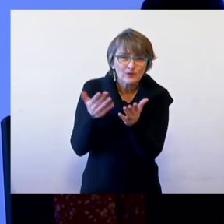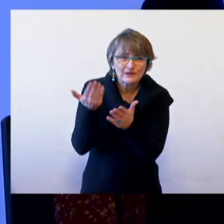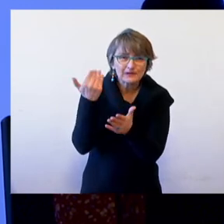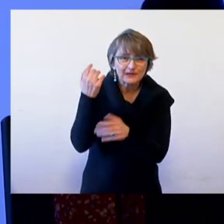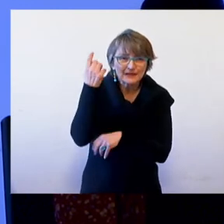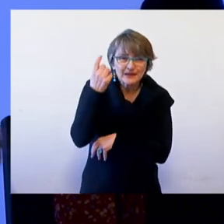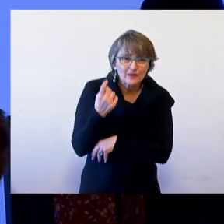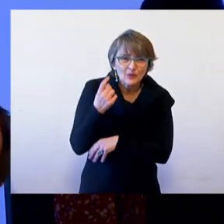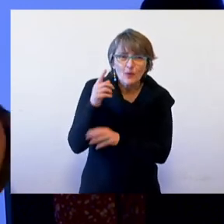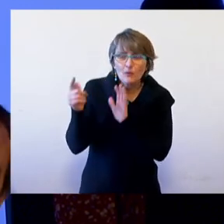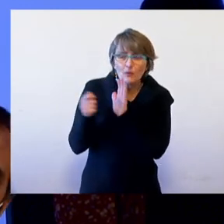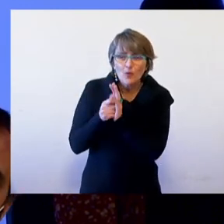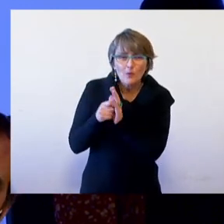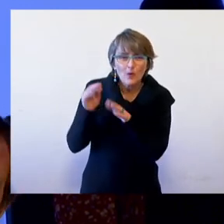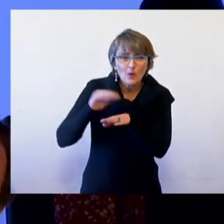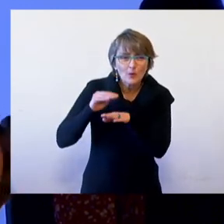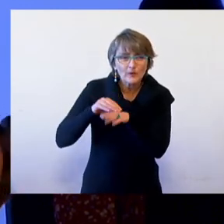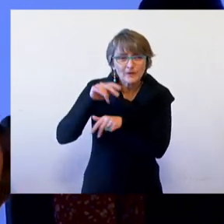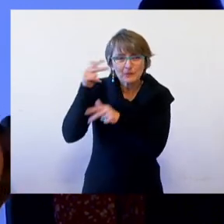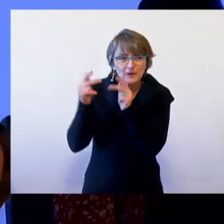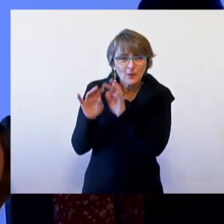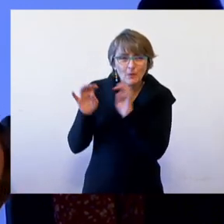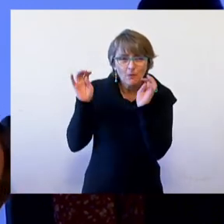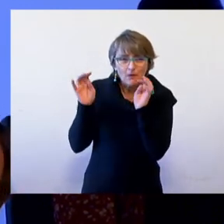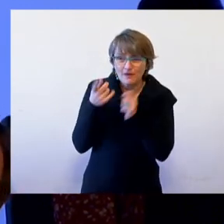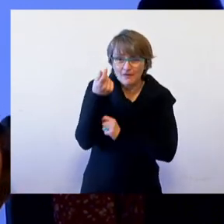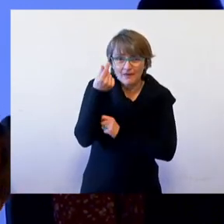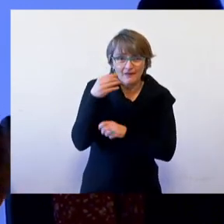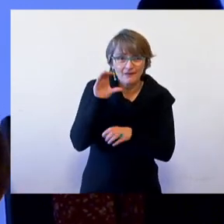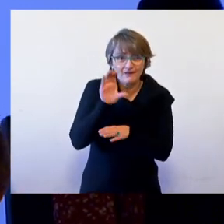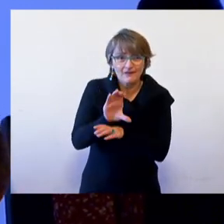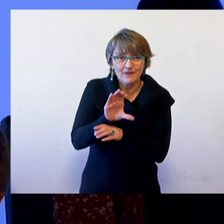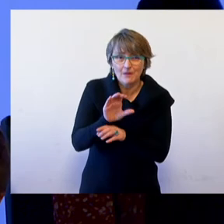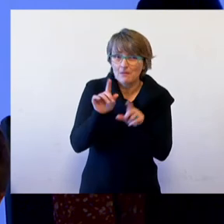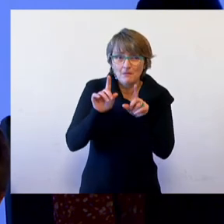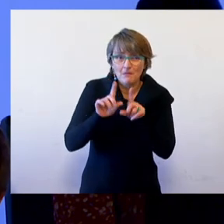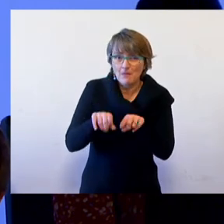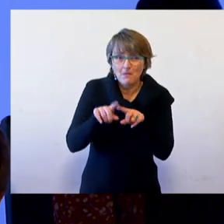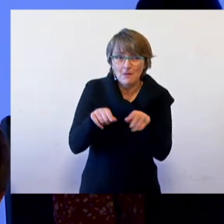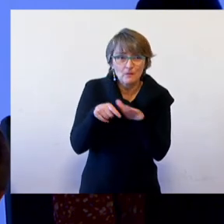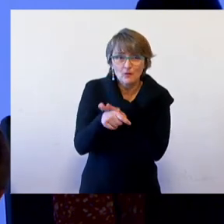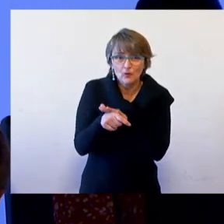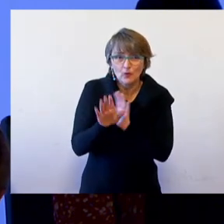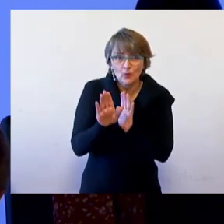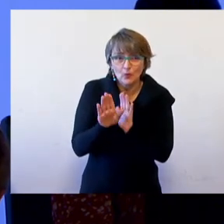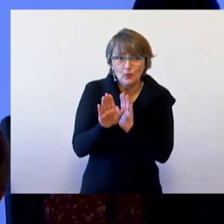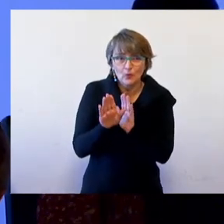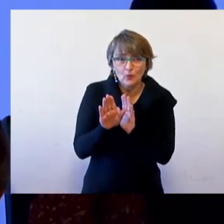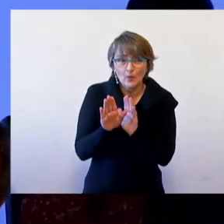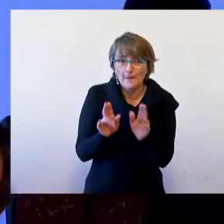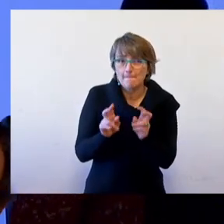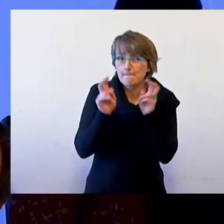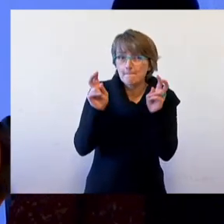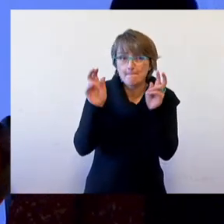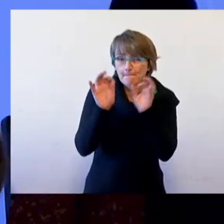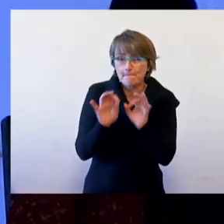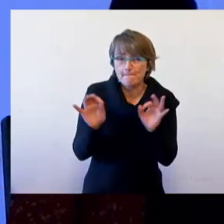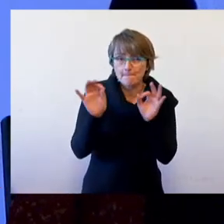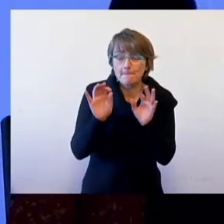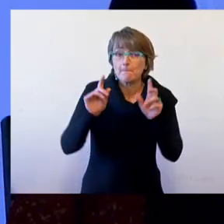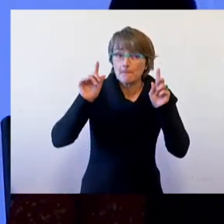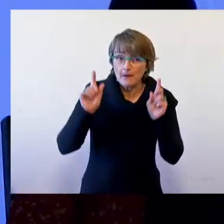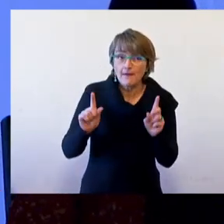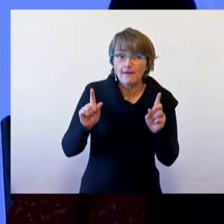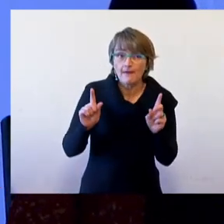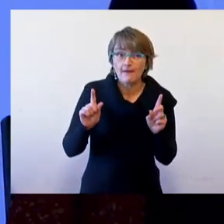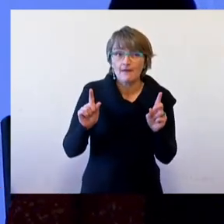Conseil de Métropole. On a gardé les mêmes montants de subventions. Il n'y a pas de hausse. Par contre, je